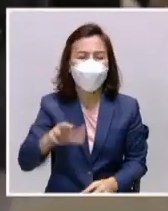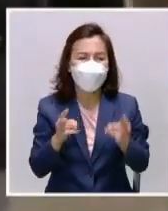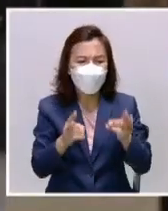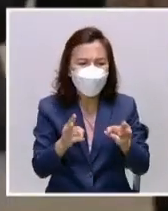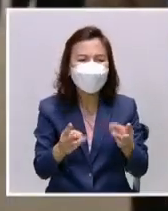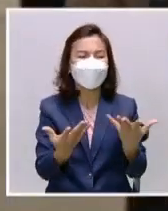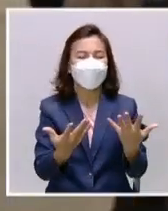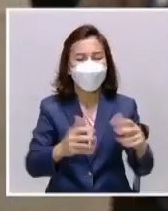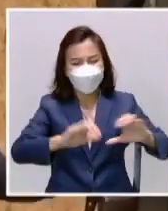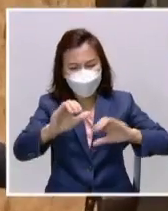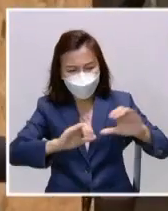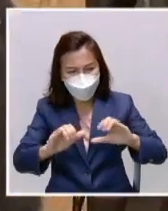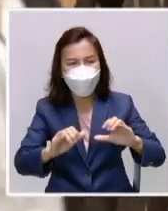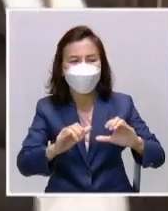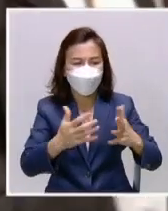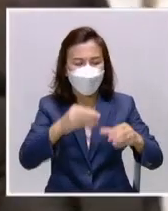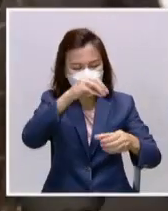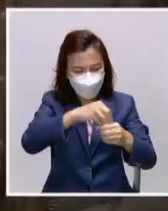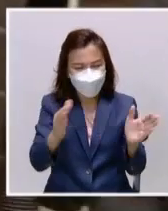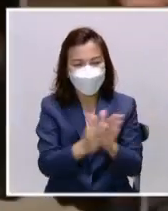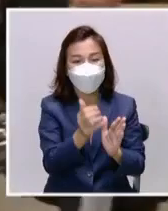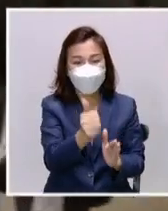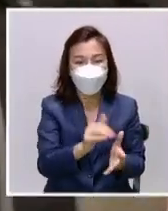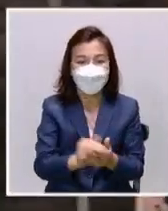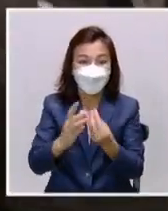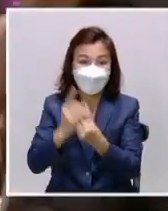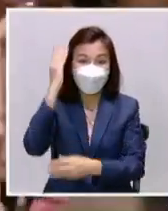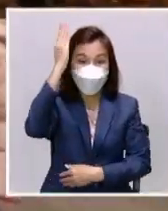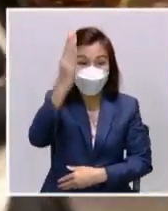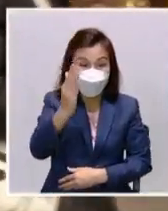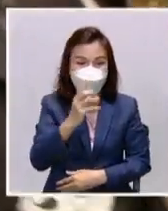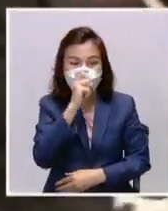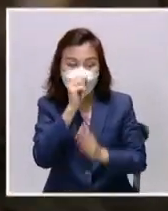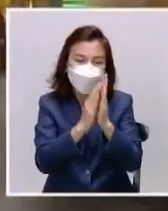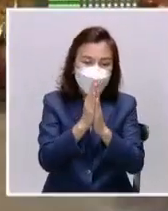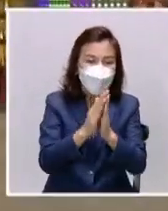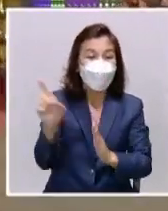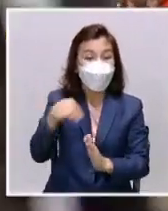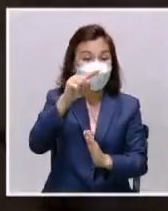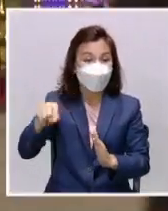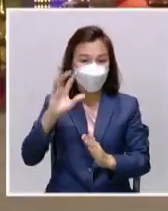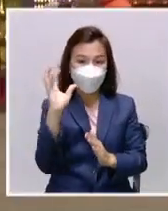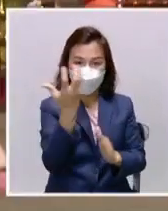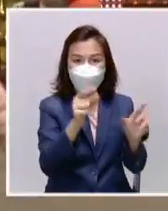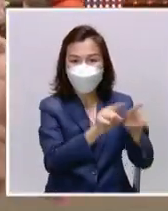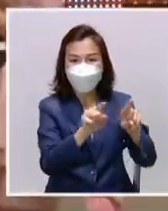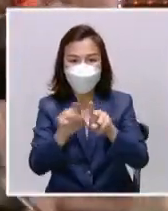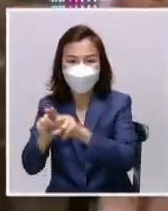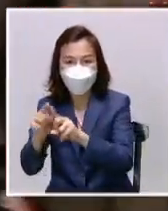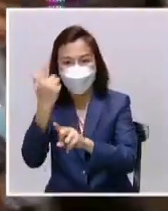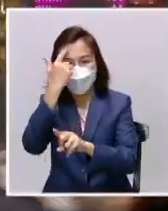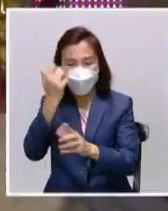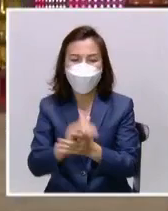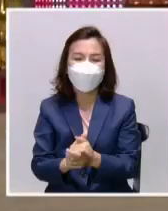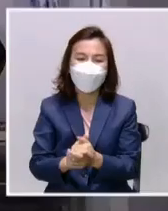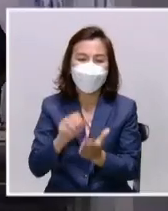นะคะอย่างไรก็ตามJohnsonระบุว่าสัปดาห์ข้างหน้าจะเป็นความท้าทายต่อทั้งสหราชอาณาจักรและทั่วโลกเนื่องจากบริการ